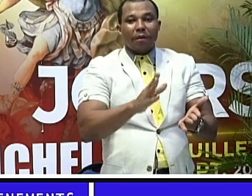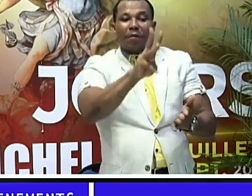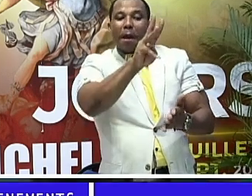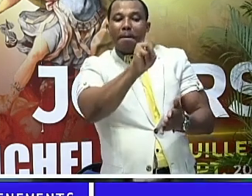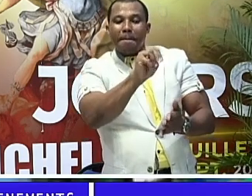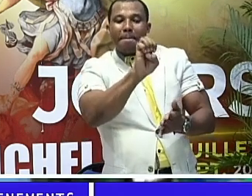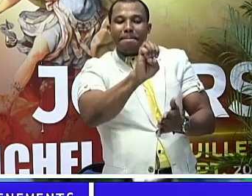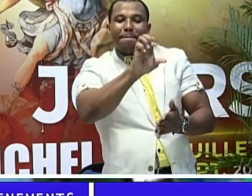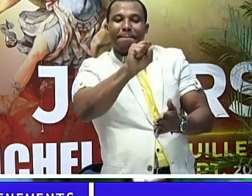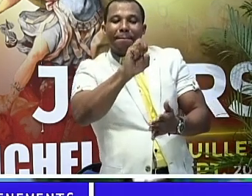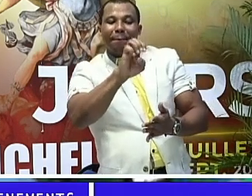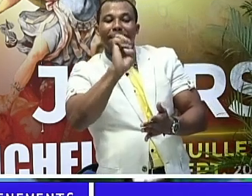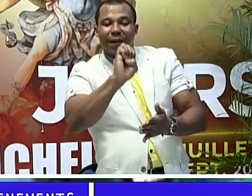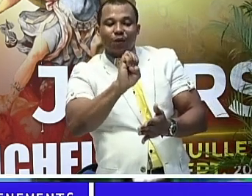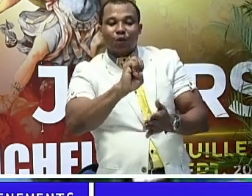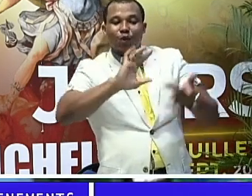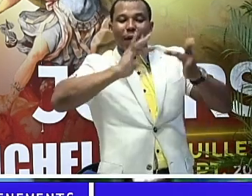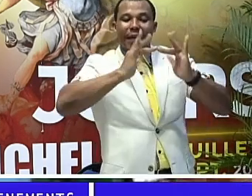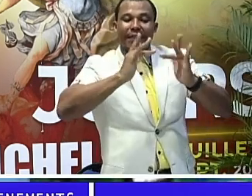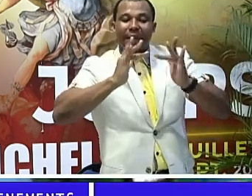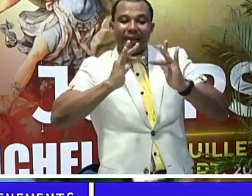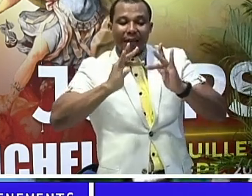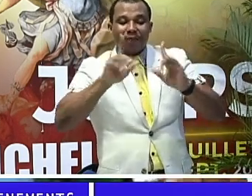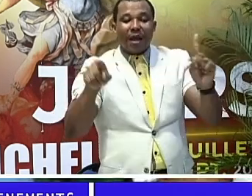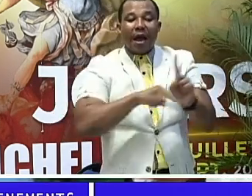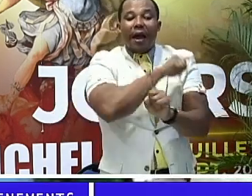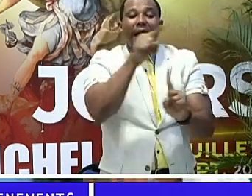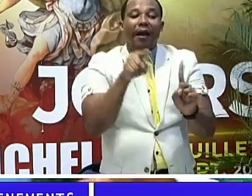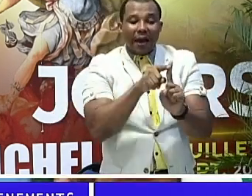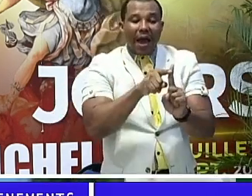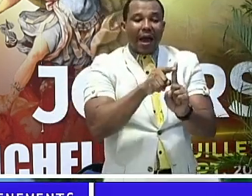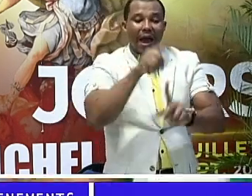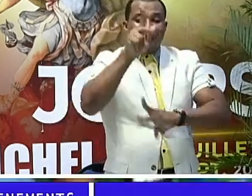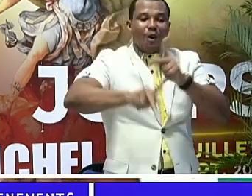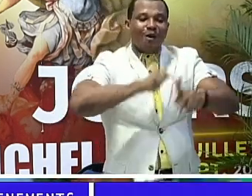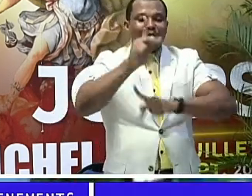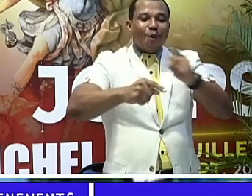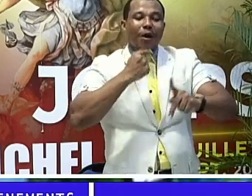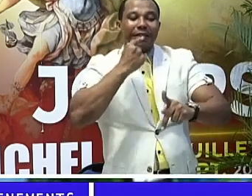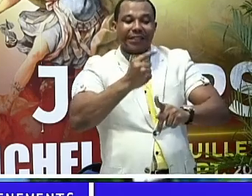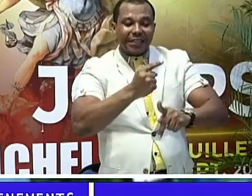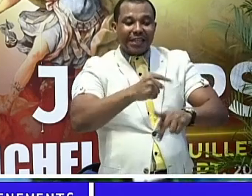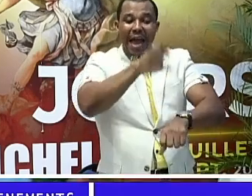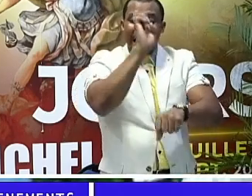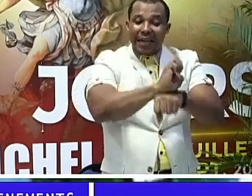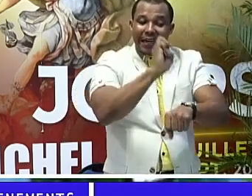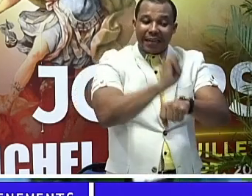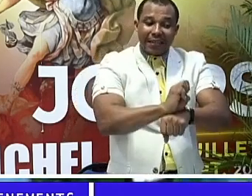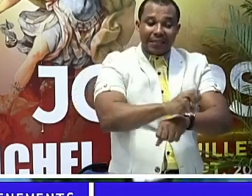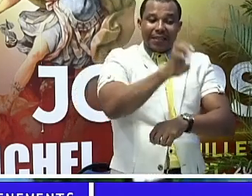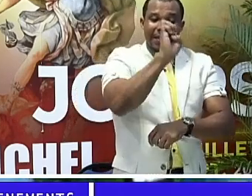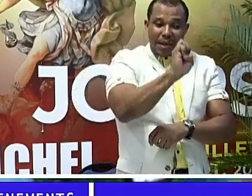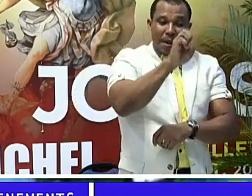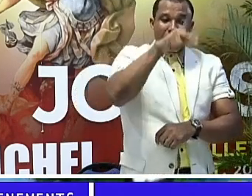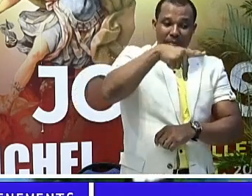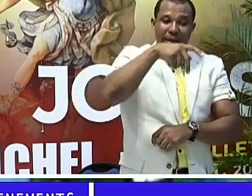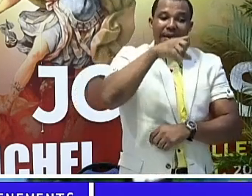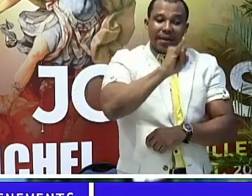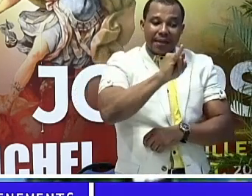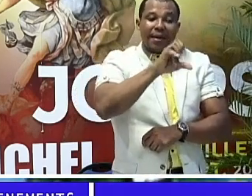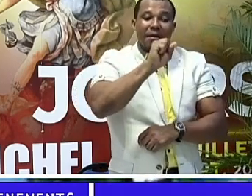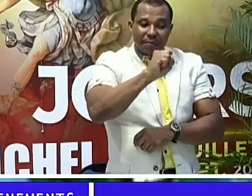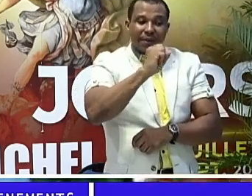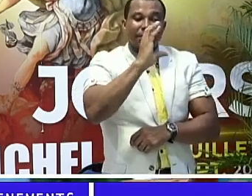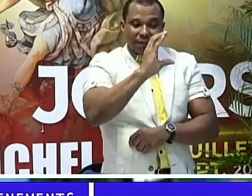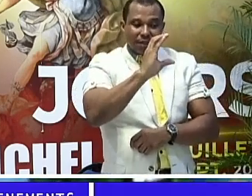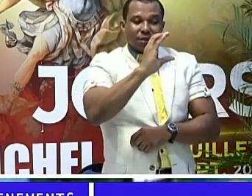que nous rappelions tout le monde lorsque vous dites l'église épiscopale d'Haïti. Ce n'est pas l'église